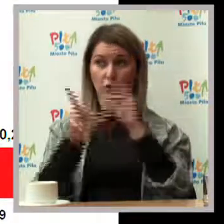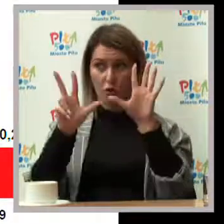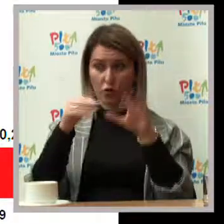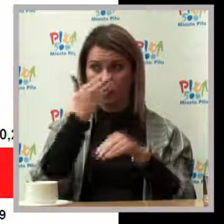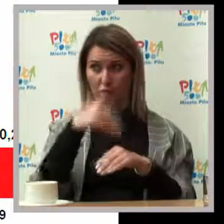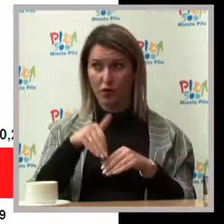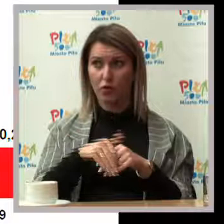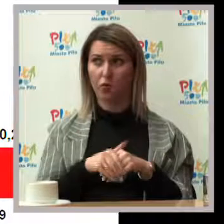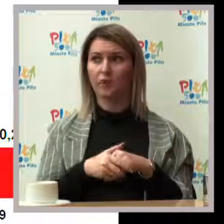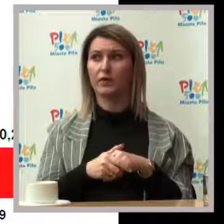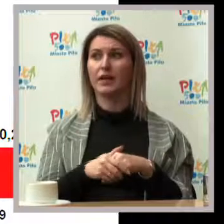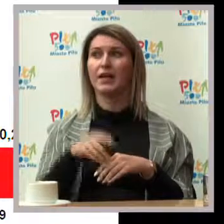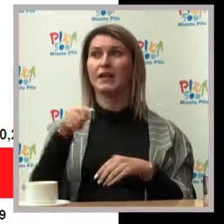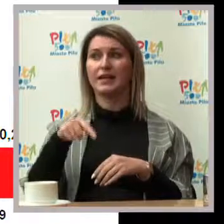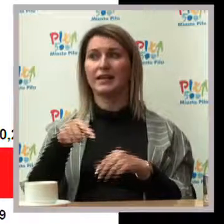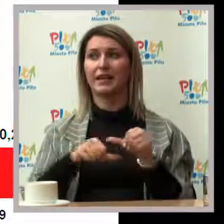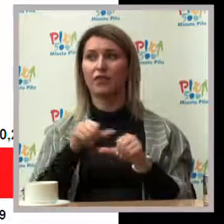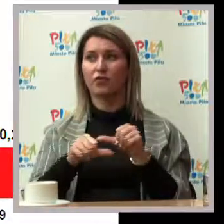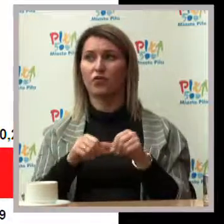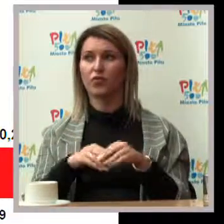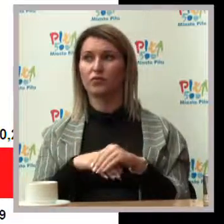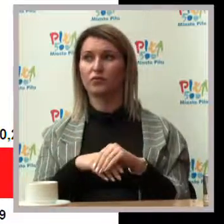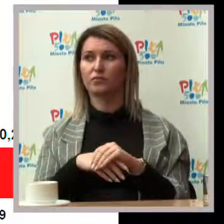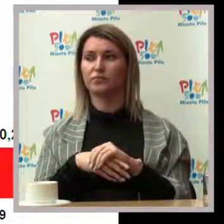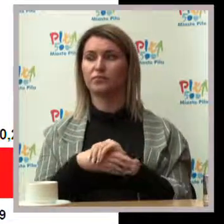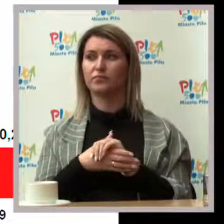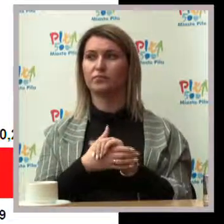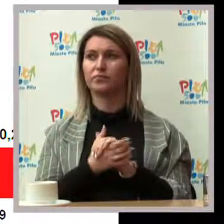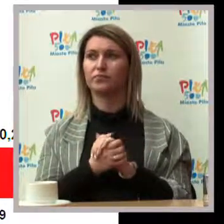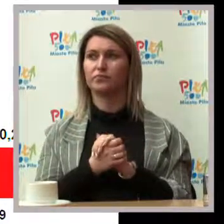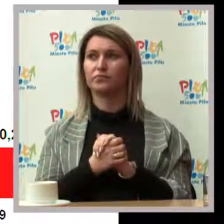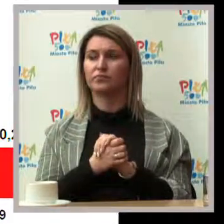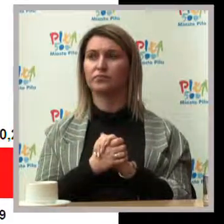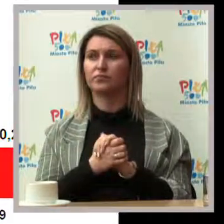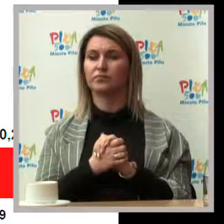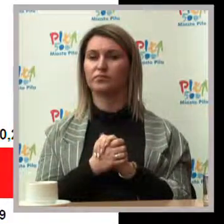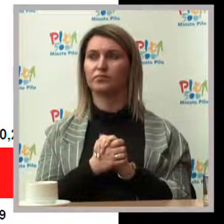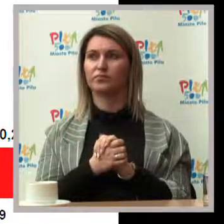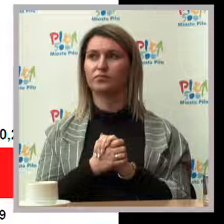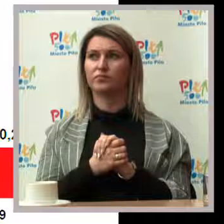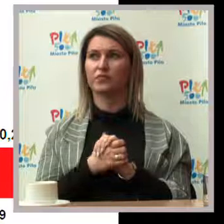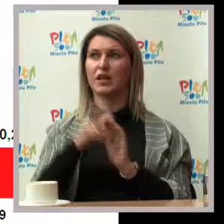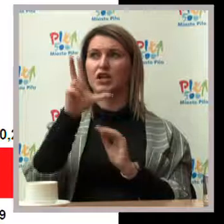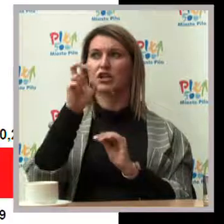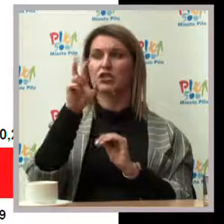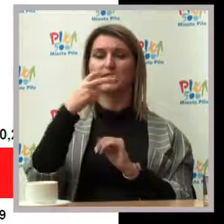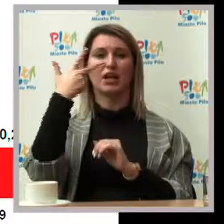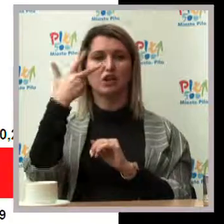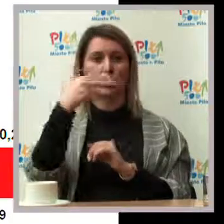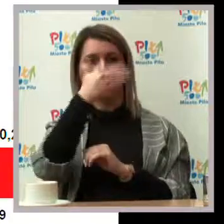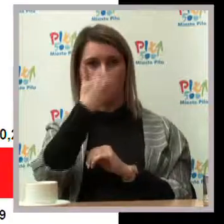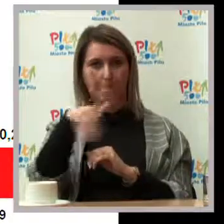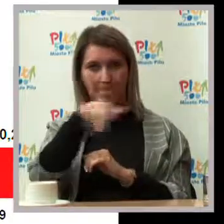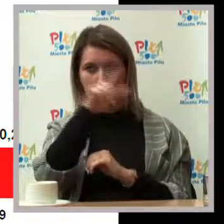chwili planowany na ten moment, planowana wartość dochodów bieżących to ponad 303 miliony